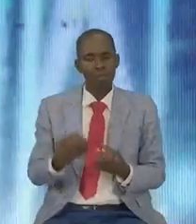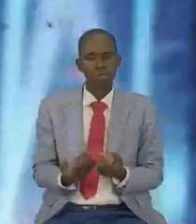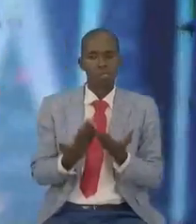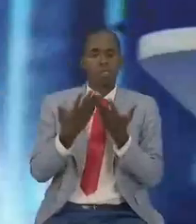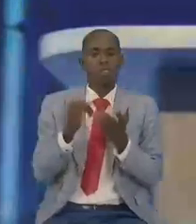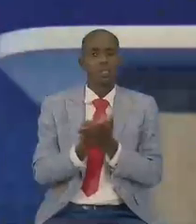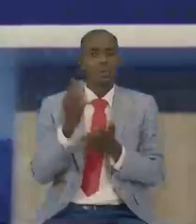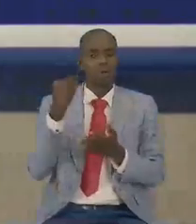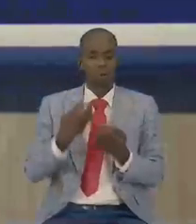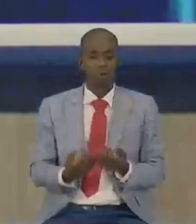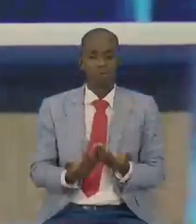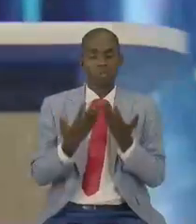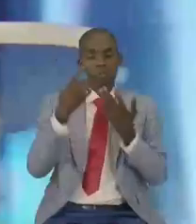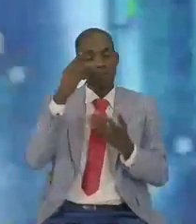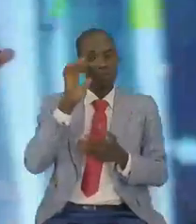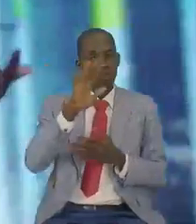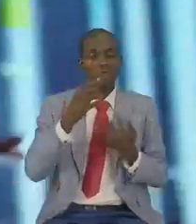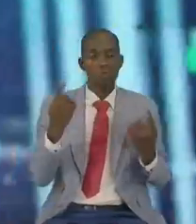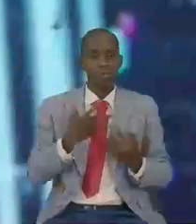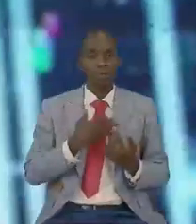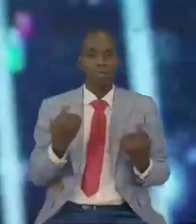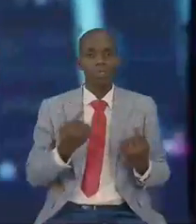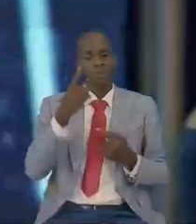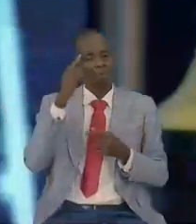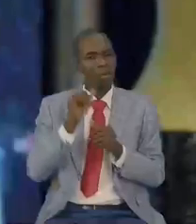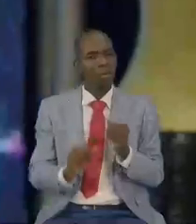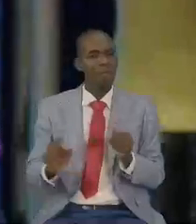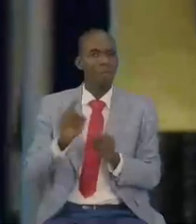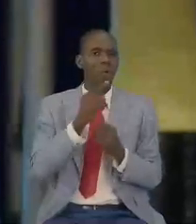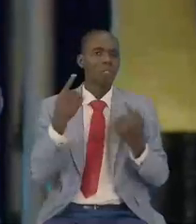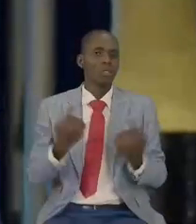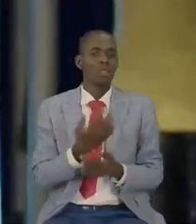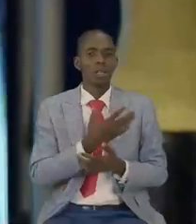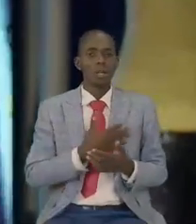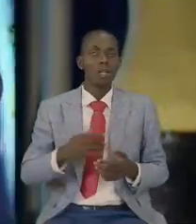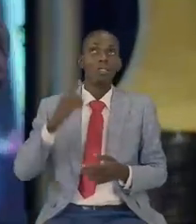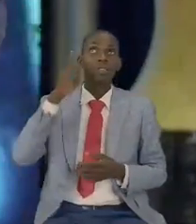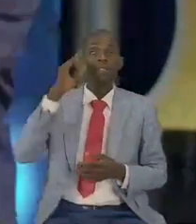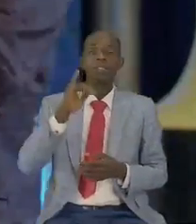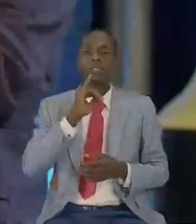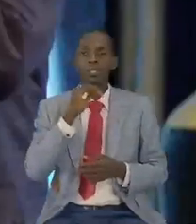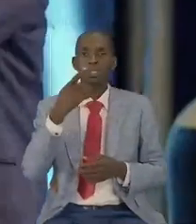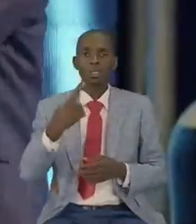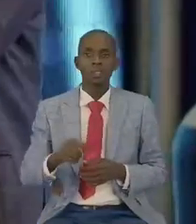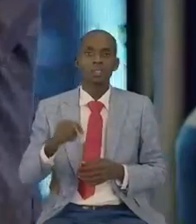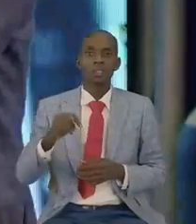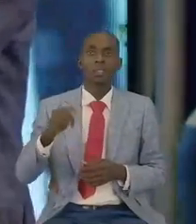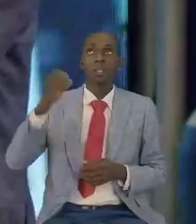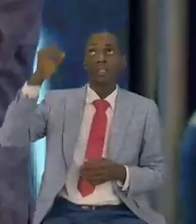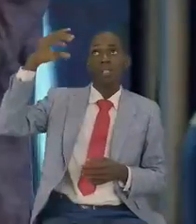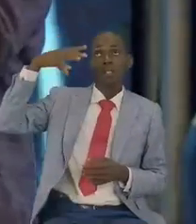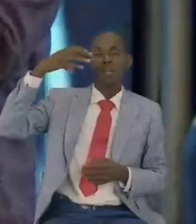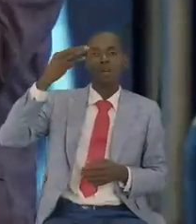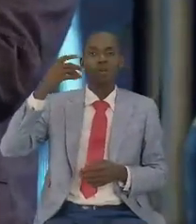pour tes péchés, pour mes péchés, et pour tous les péchés de tout le monde. Et il est la lampe, la lumière du